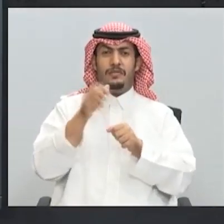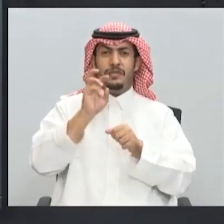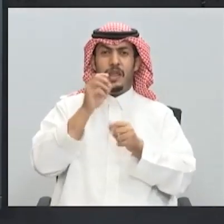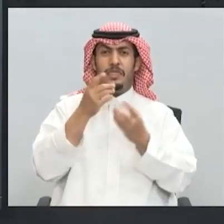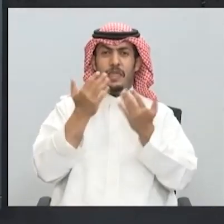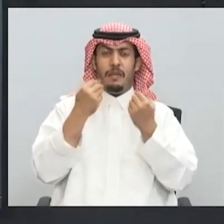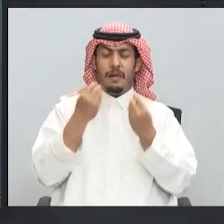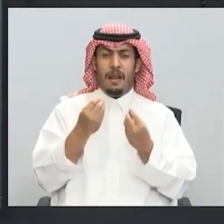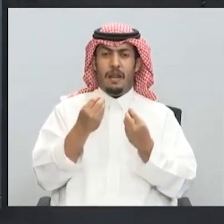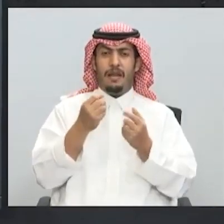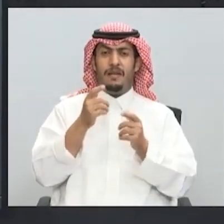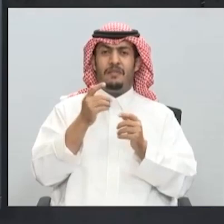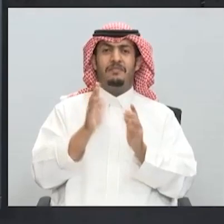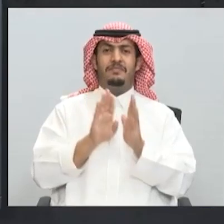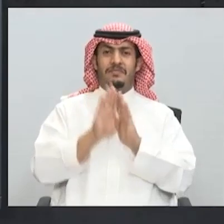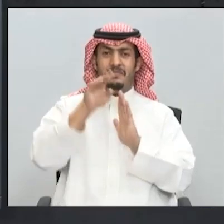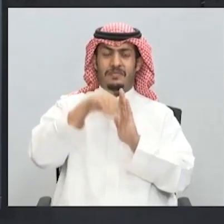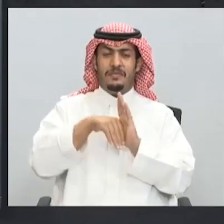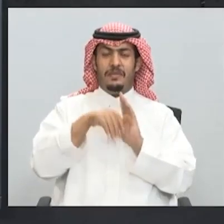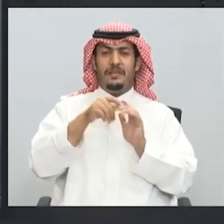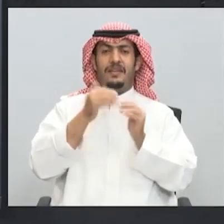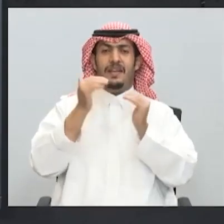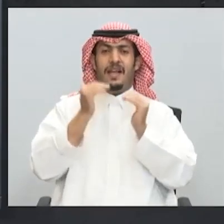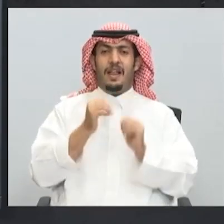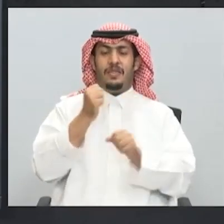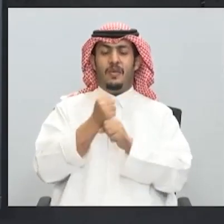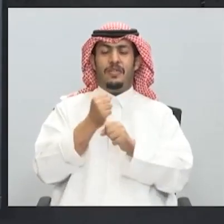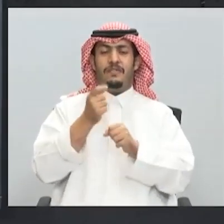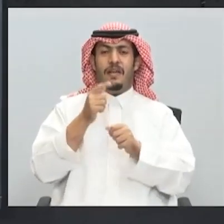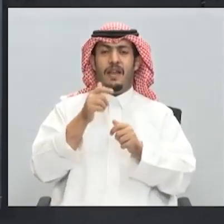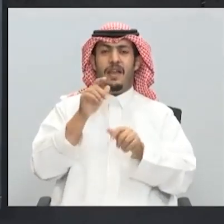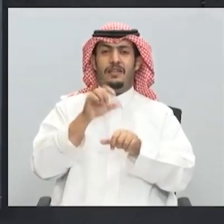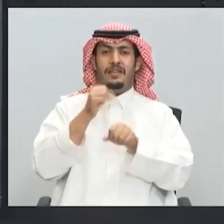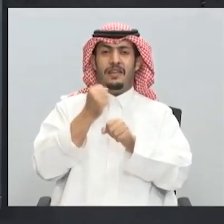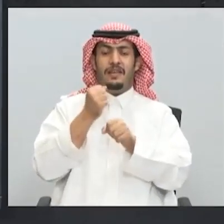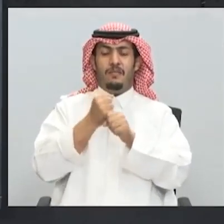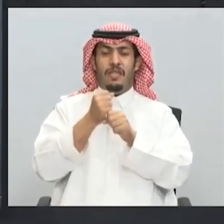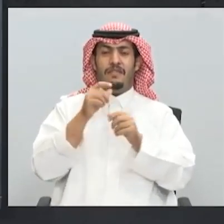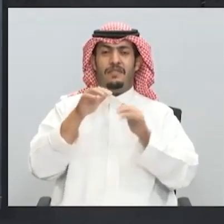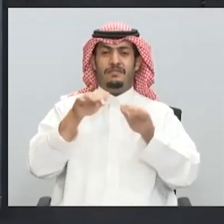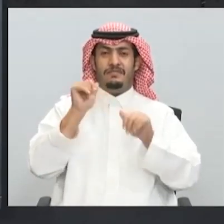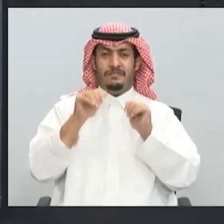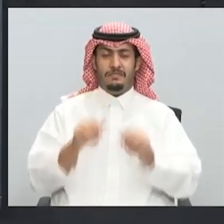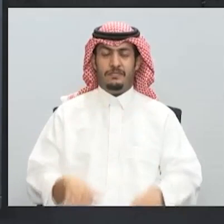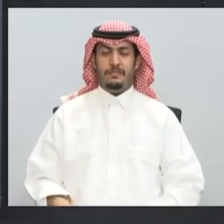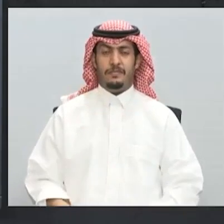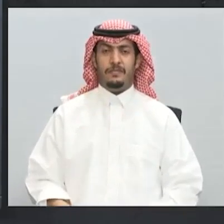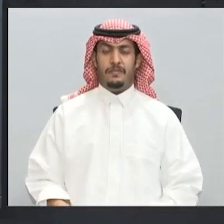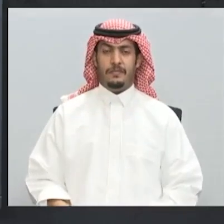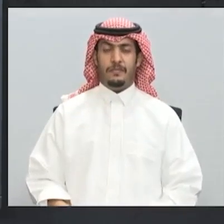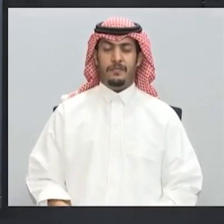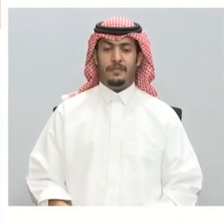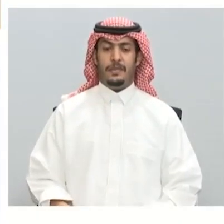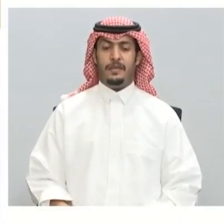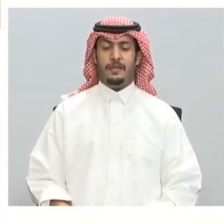ليس عليها طلب او طلبها متناقض بشكل كبير سيقل توظيف العاطلين او موظفين فيها وبالتالي بالتاكيد